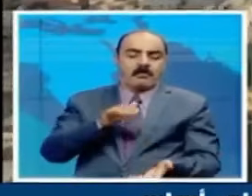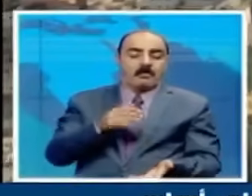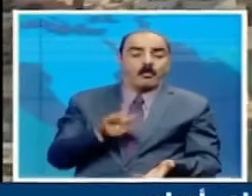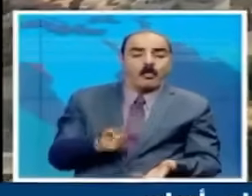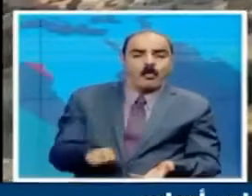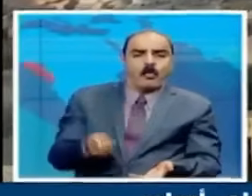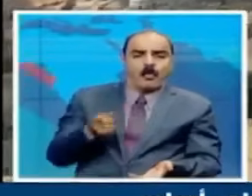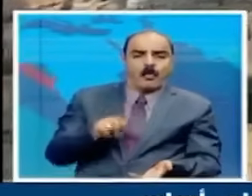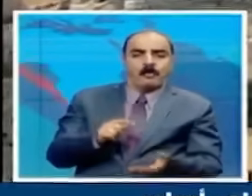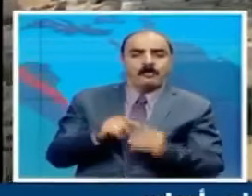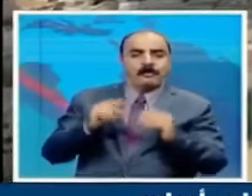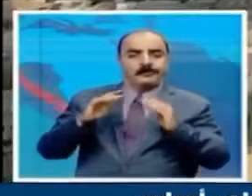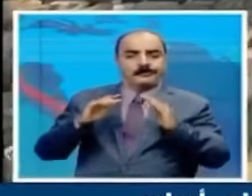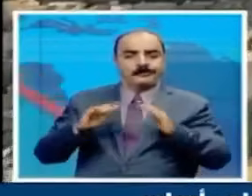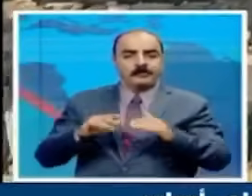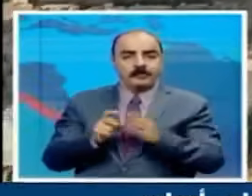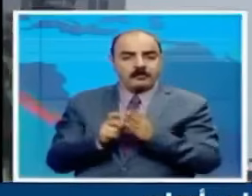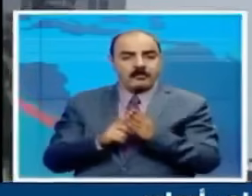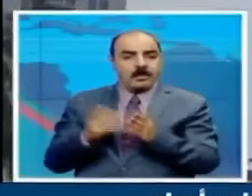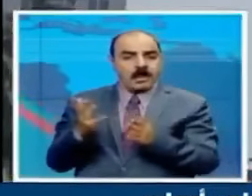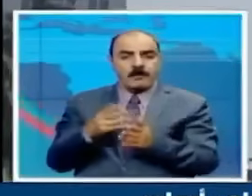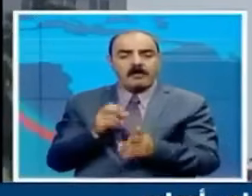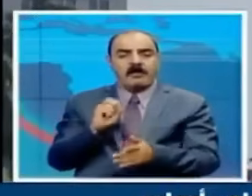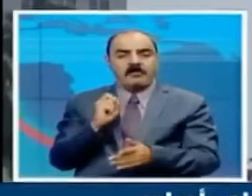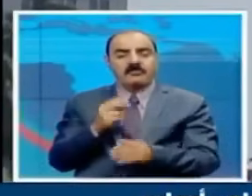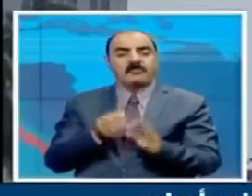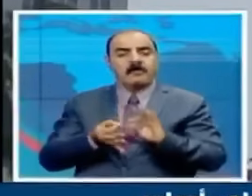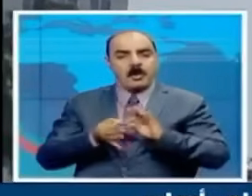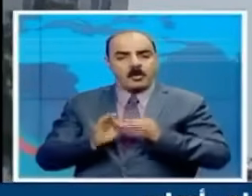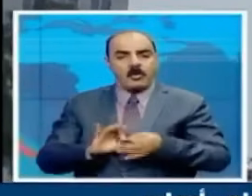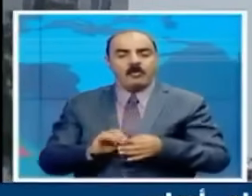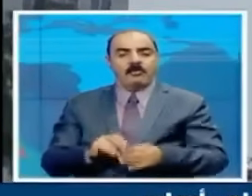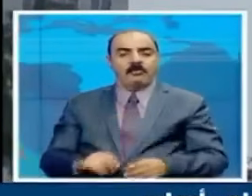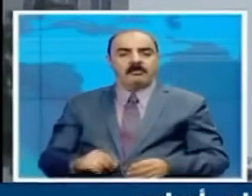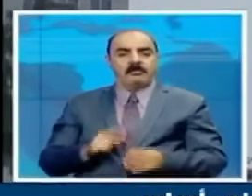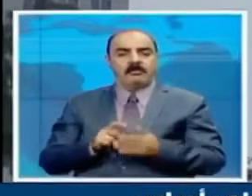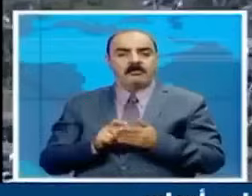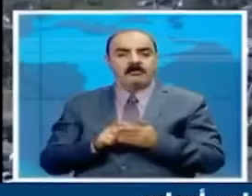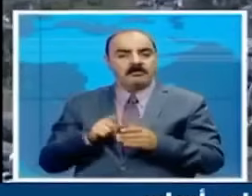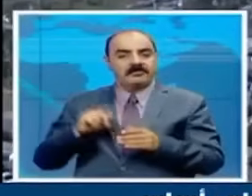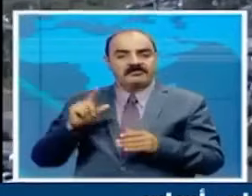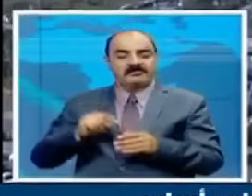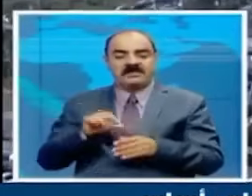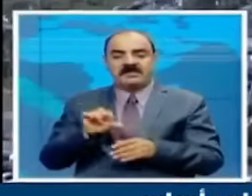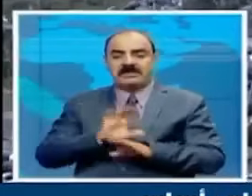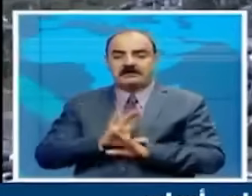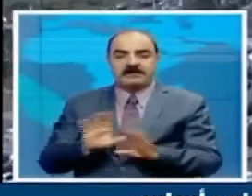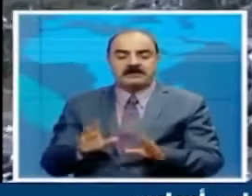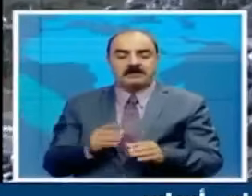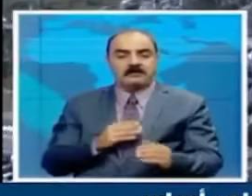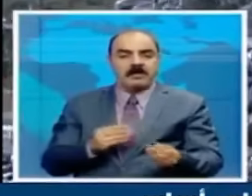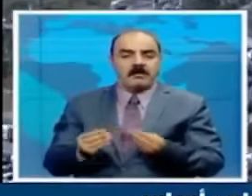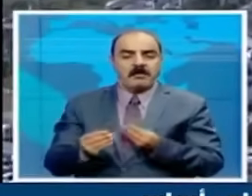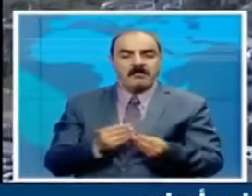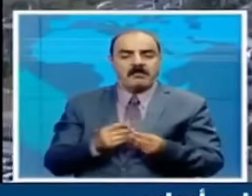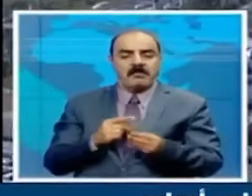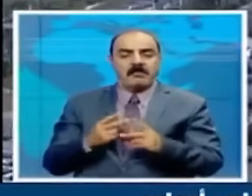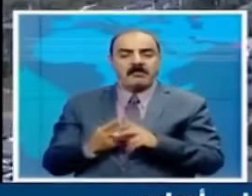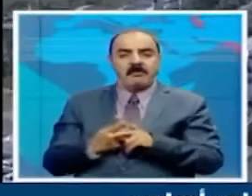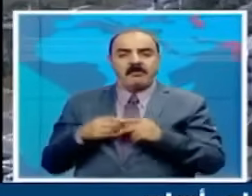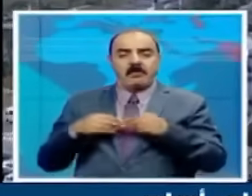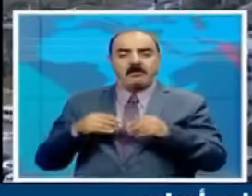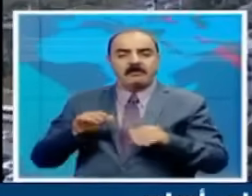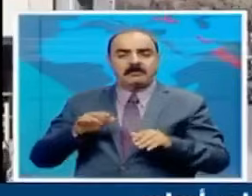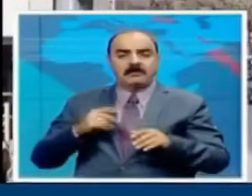وهو ما يقل كثيرا عن طاقتها الإنتاجية البالغة نحو 12 مليون برميل يوميا، بعد أن خفضت